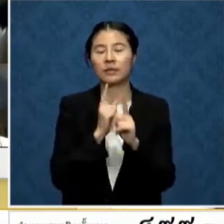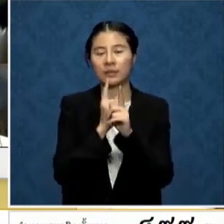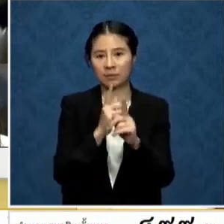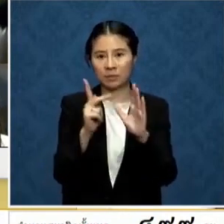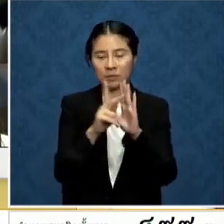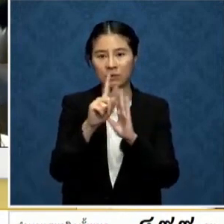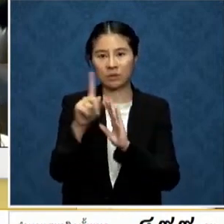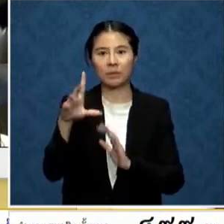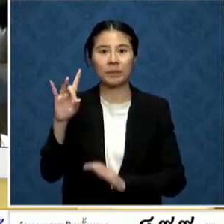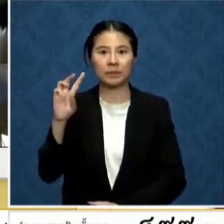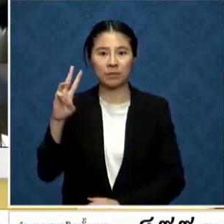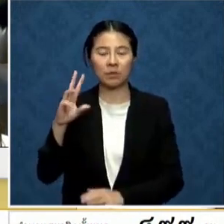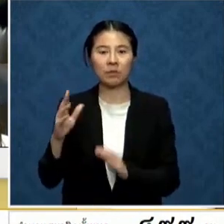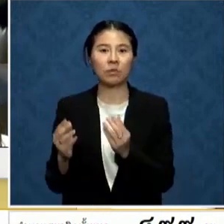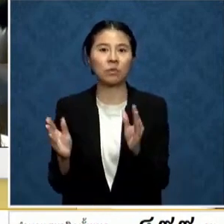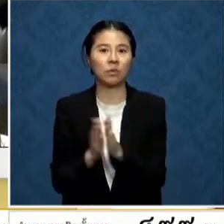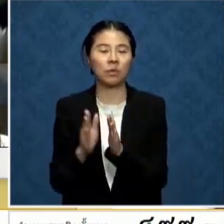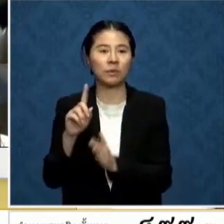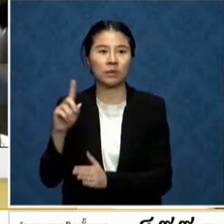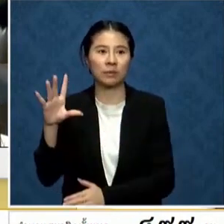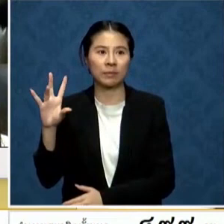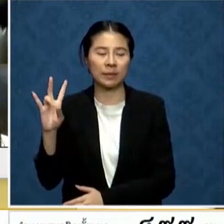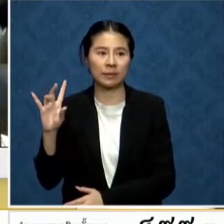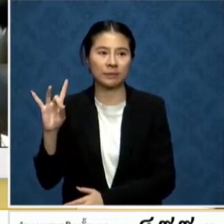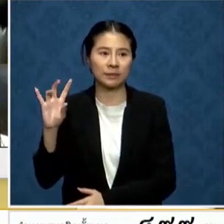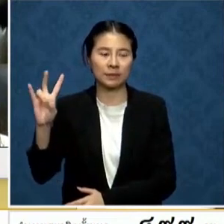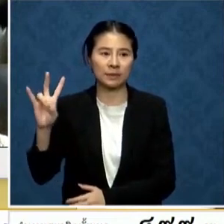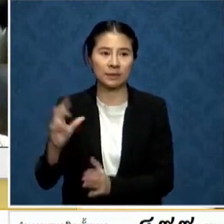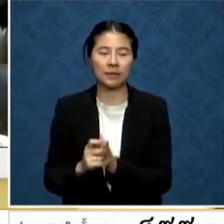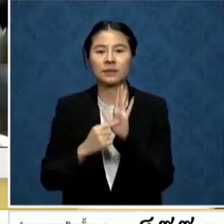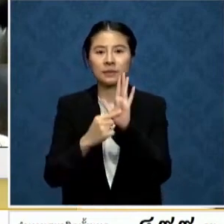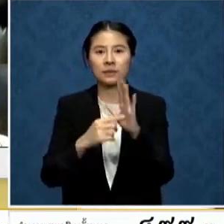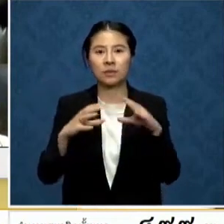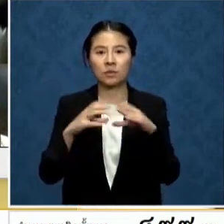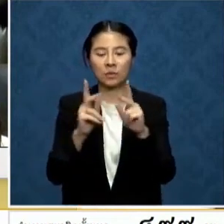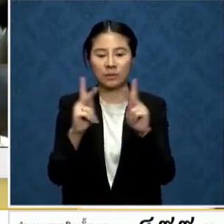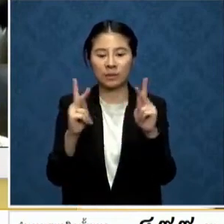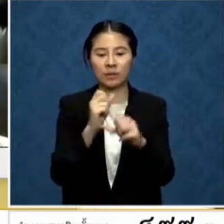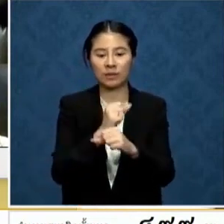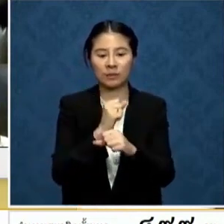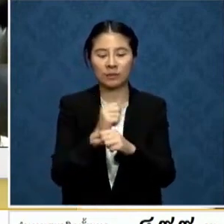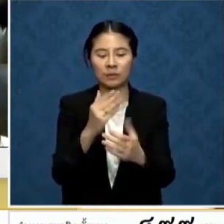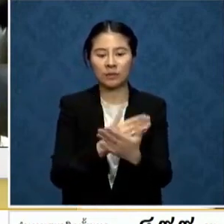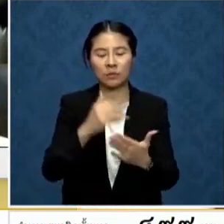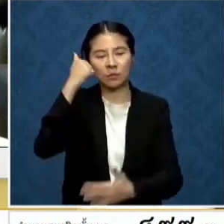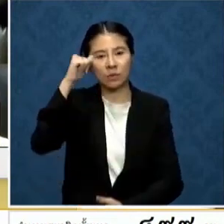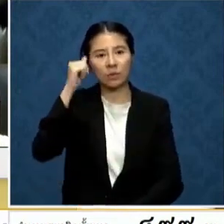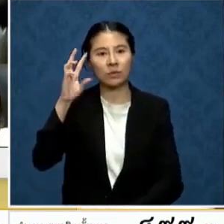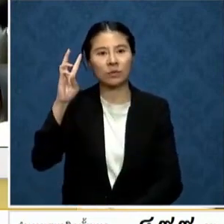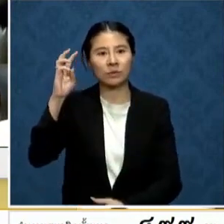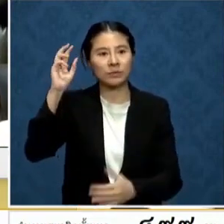ที่ 186วรรค 2ประกอบข้อที่ 117ให้สภาผู้ททยราษฎรครับส่งให้กรรมาธิการกิจการสภาไปพิจณากร 60วันขอผู้รับรอง